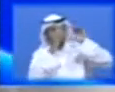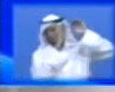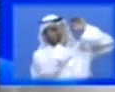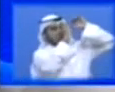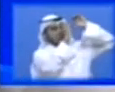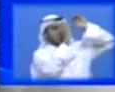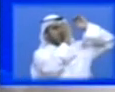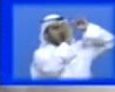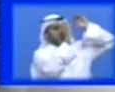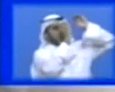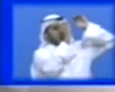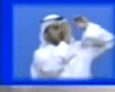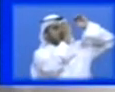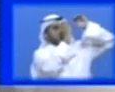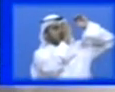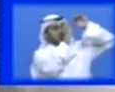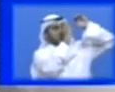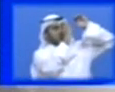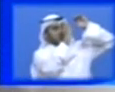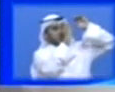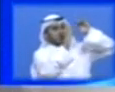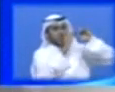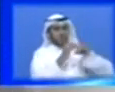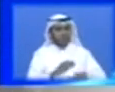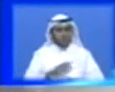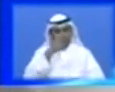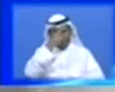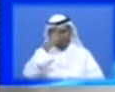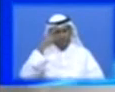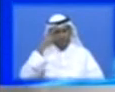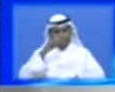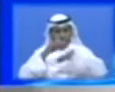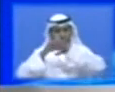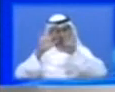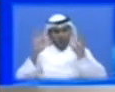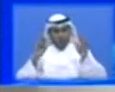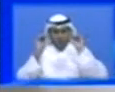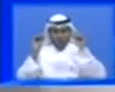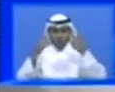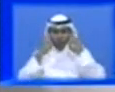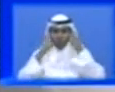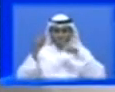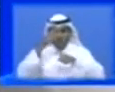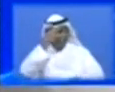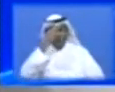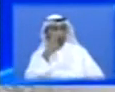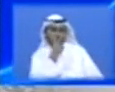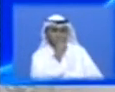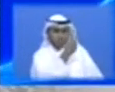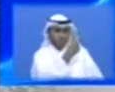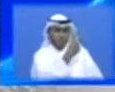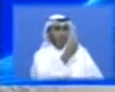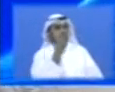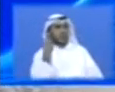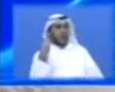للدراسات القضائية والقانونية. والوزارة تهيب بكل من يتمكن من رؤية هلال شهر شوال في تلك الليلة أن يتقدم